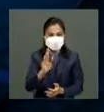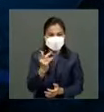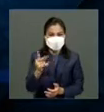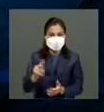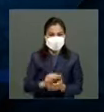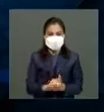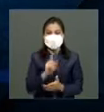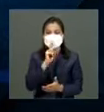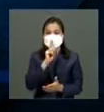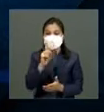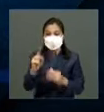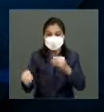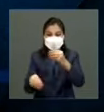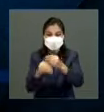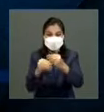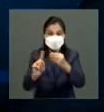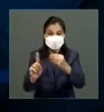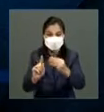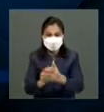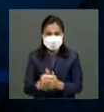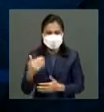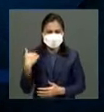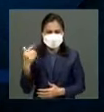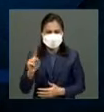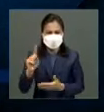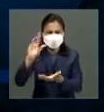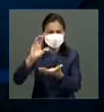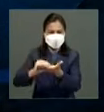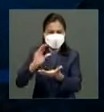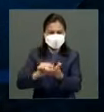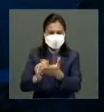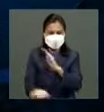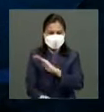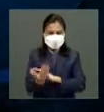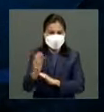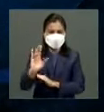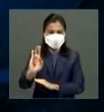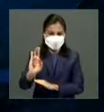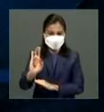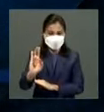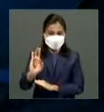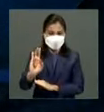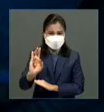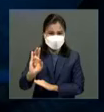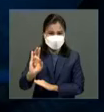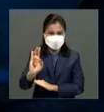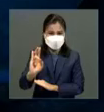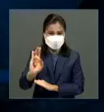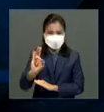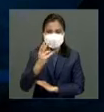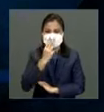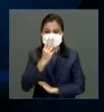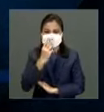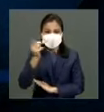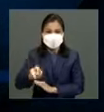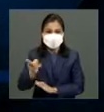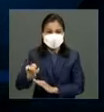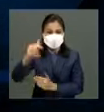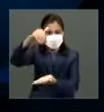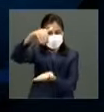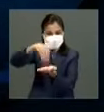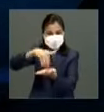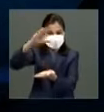เรียนนิดนึงว่าหลายท่านคงจะบอกว่าอ้าวมีข้อมูลออกมาตั้งแต่7โมงกว่าแล้วนะครับอันนี้เป็นจากถ้าดูจากศูนย์ข้อมูลโ